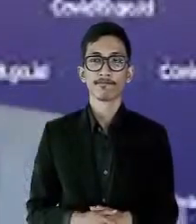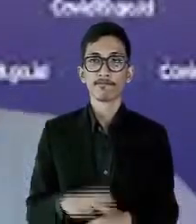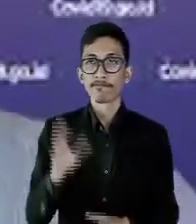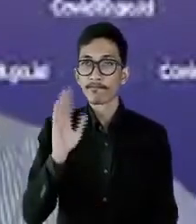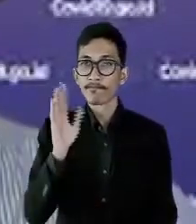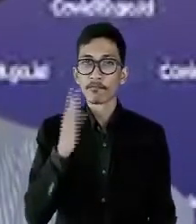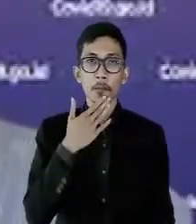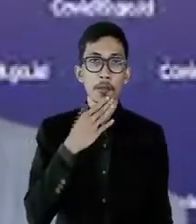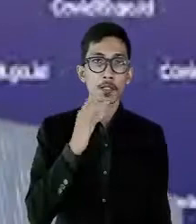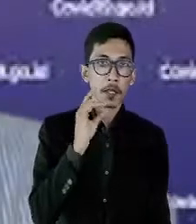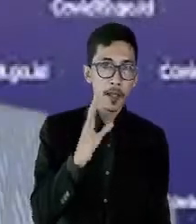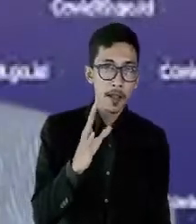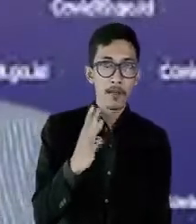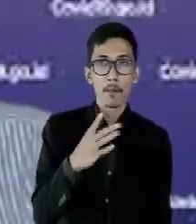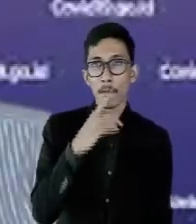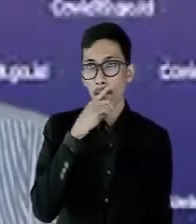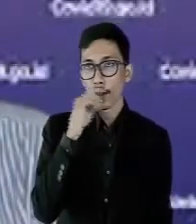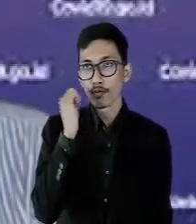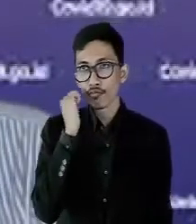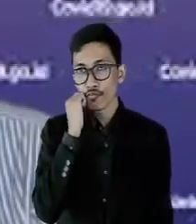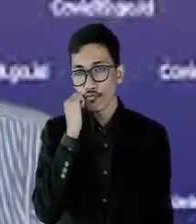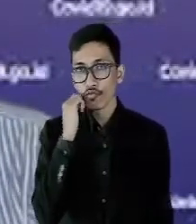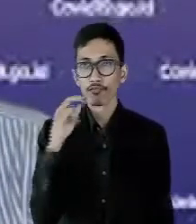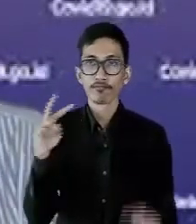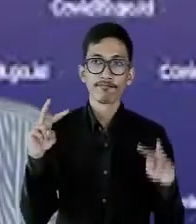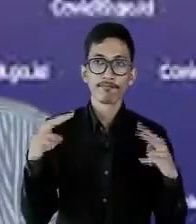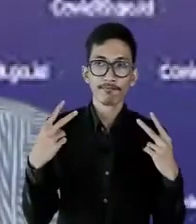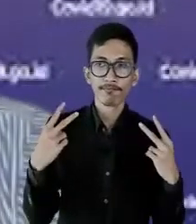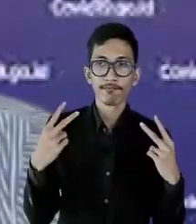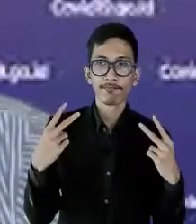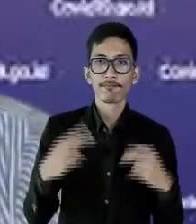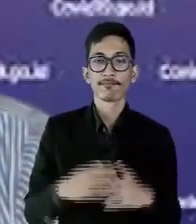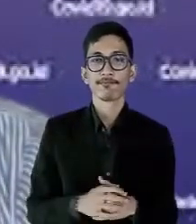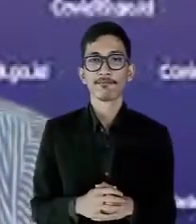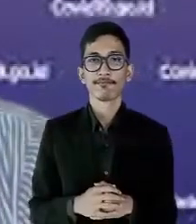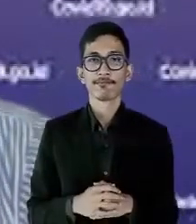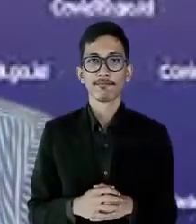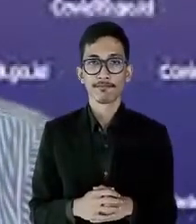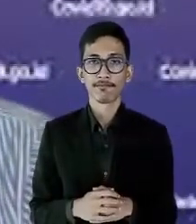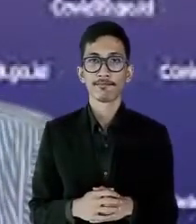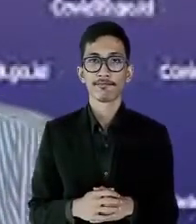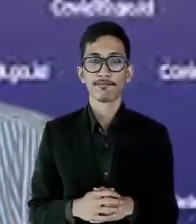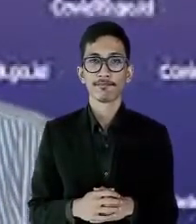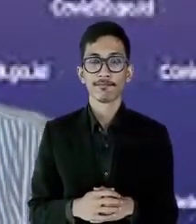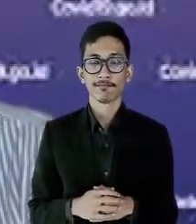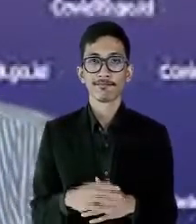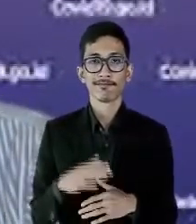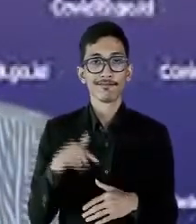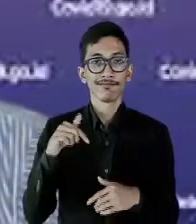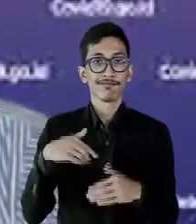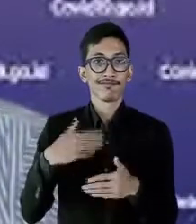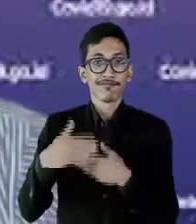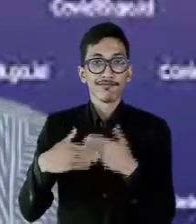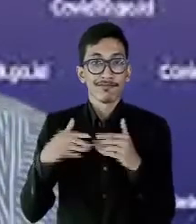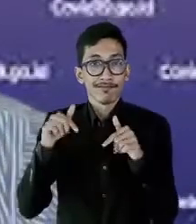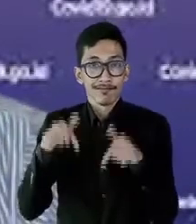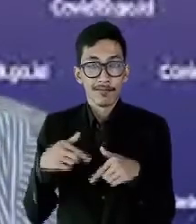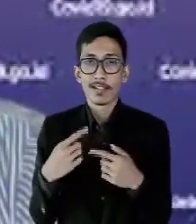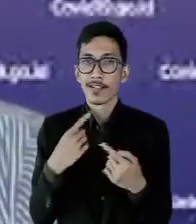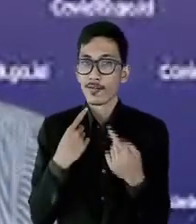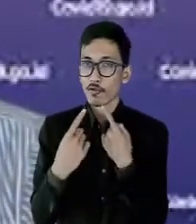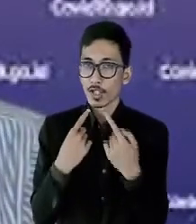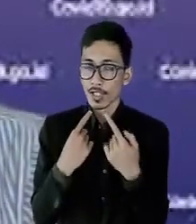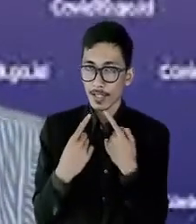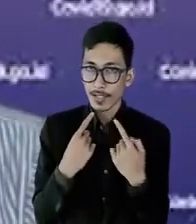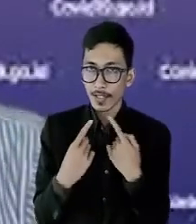selamat siang. Baik, Bapak dan Ibu serta pemirsa semuanya, kembali kita akan mengadakan dialog. Dan ini masih terkait